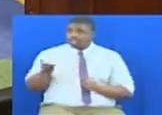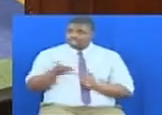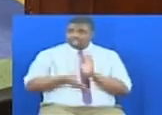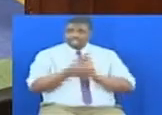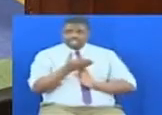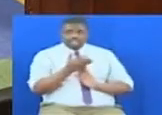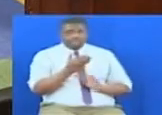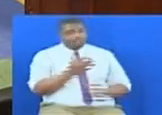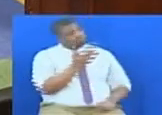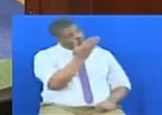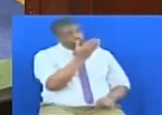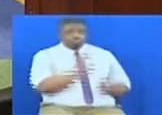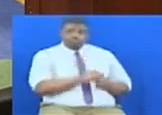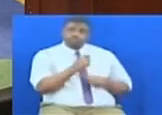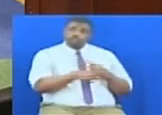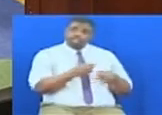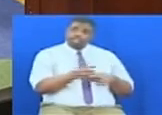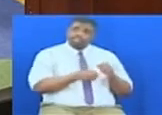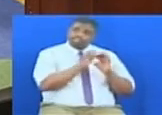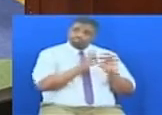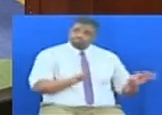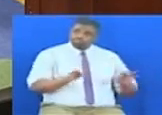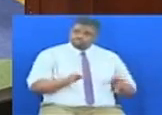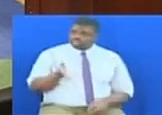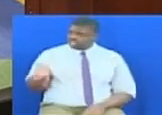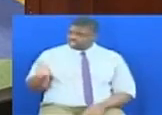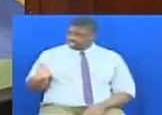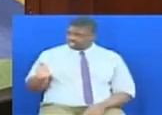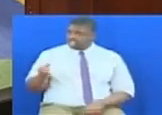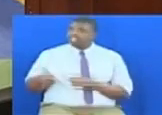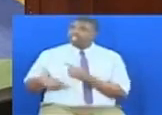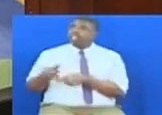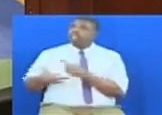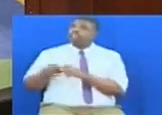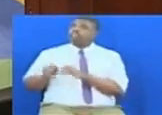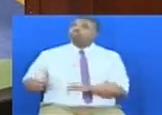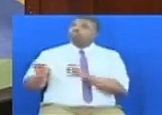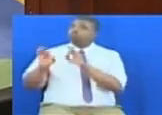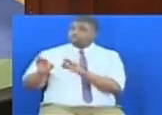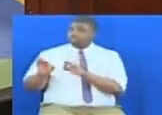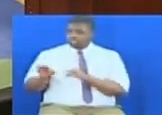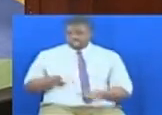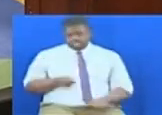Na hili la corona limeenda vizuri. Ninampongeza,